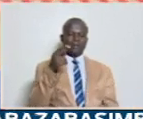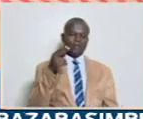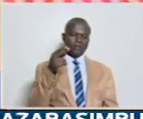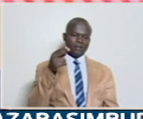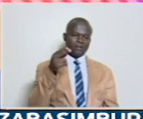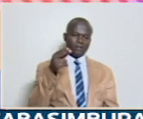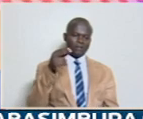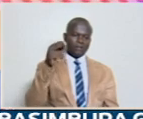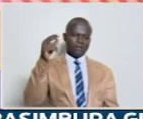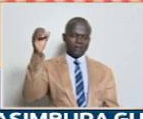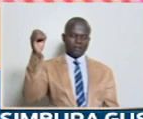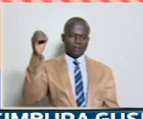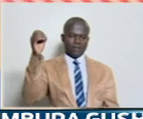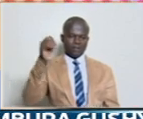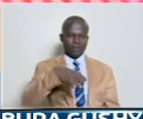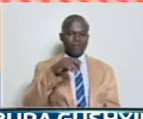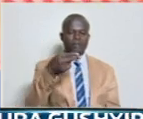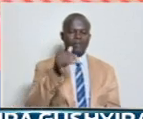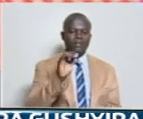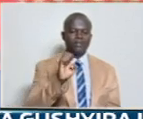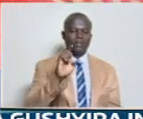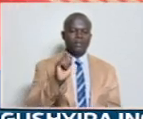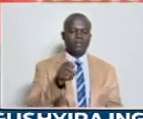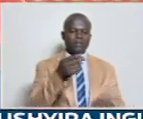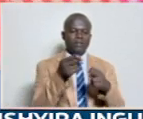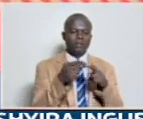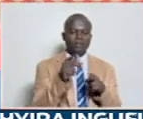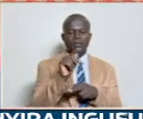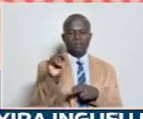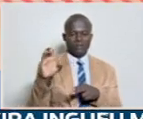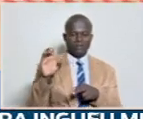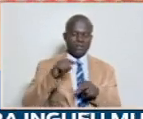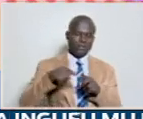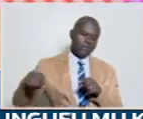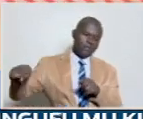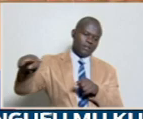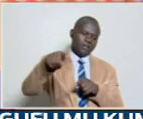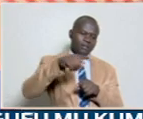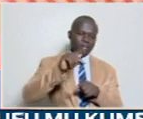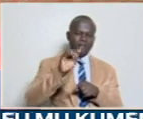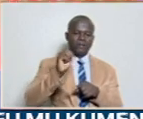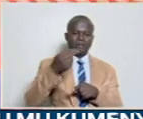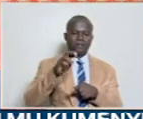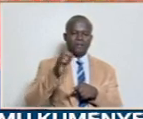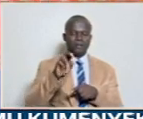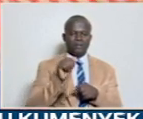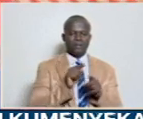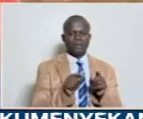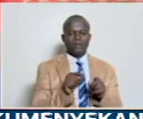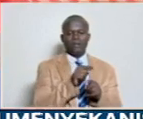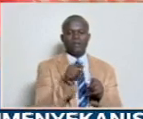kuri Kigali Heights cyangwa se imbere ya bakaba rero bazengurutse maze bajya Kimihurura barakomeza